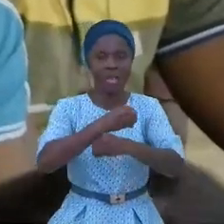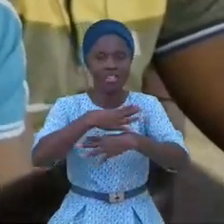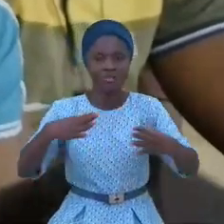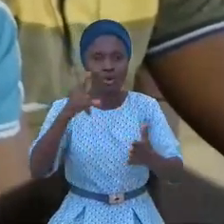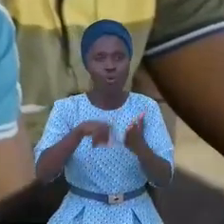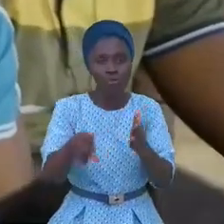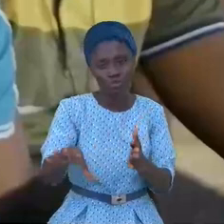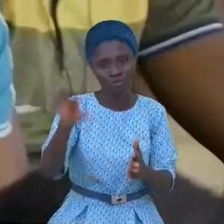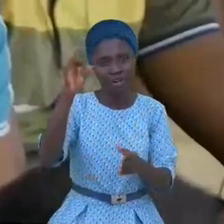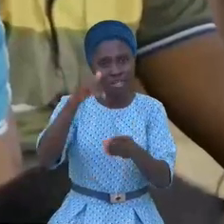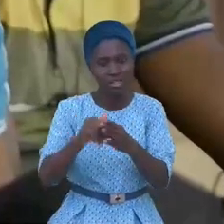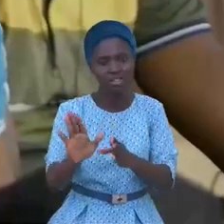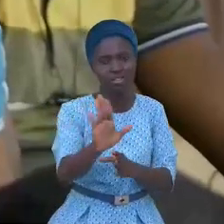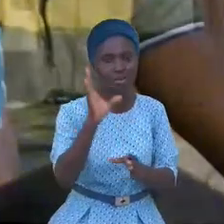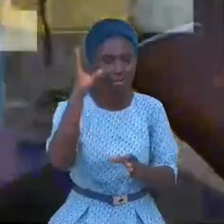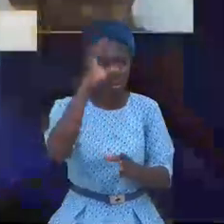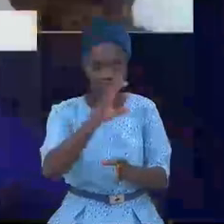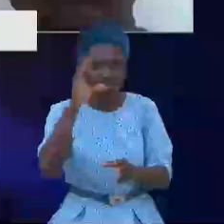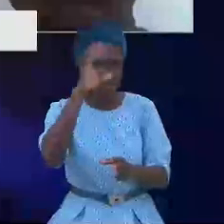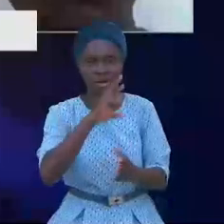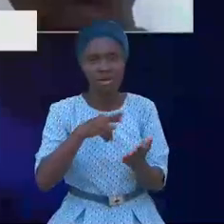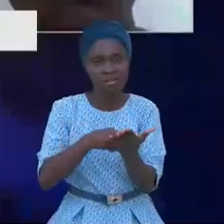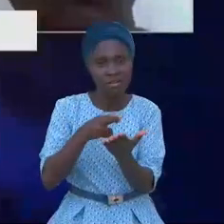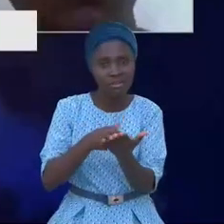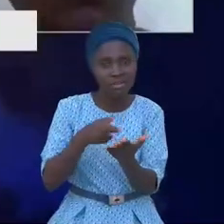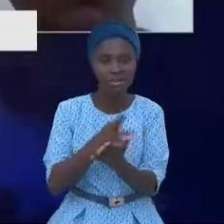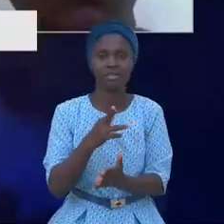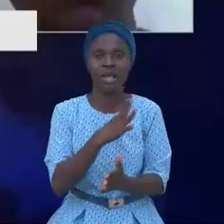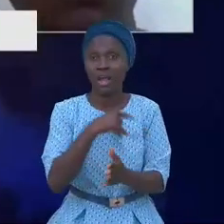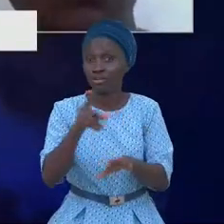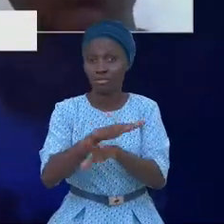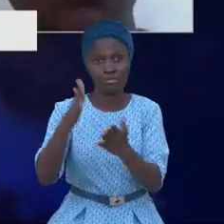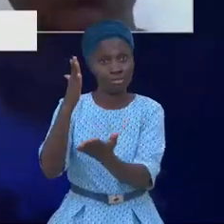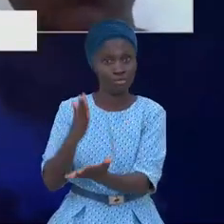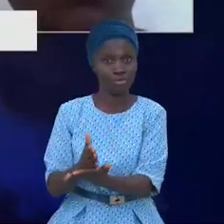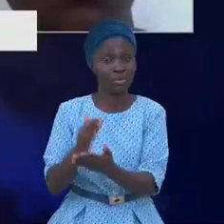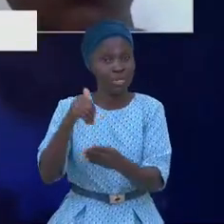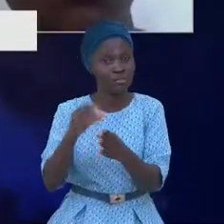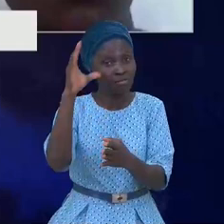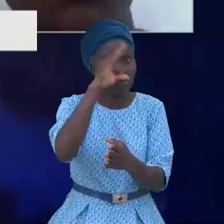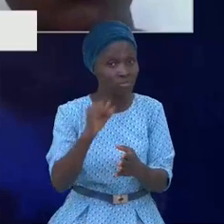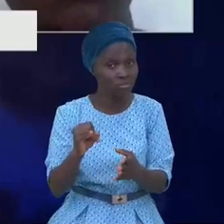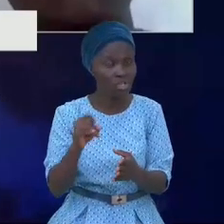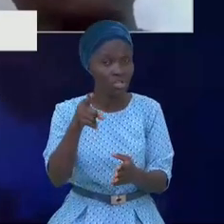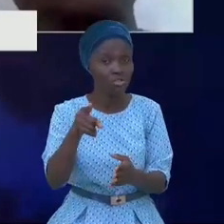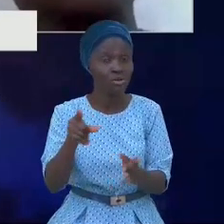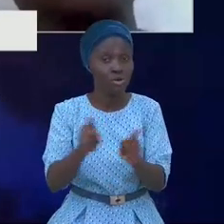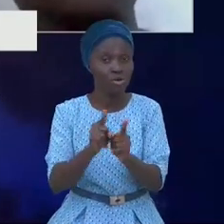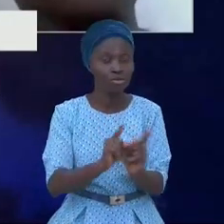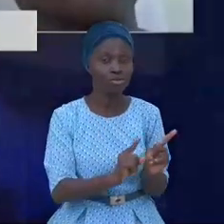la connaissance. Et comme tu le fais, tu ne t'arrêtes pas en explorant seulement. Tu